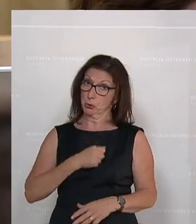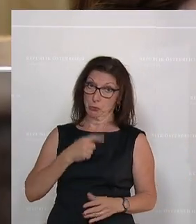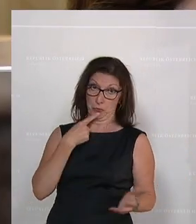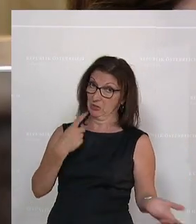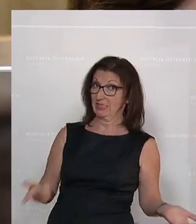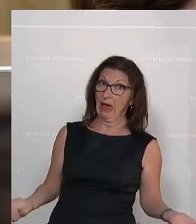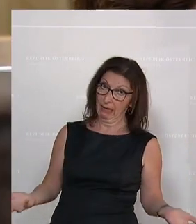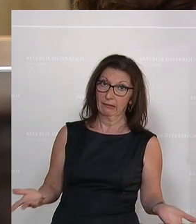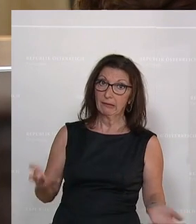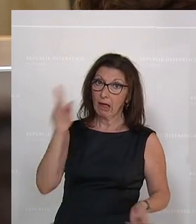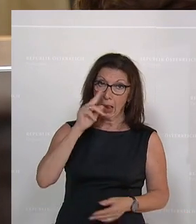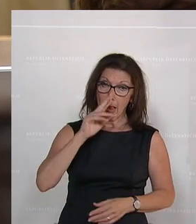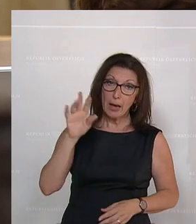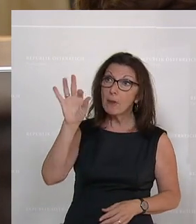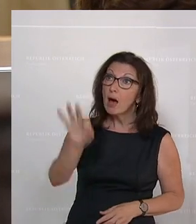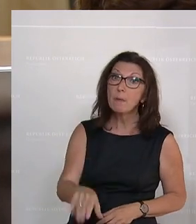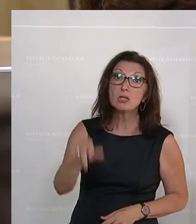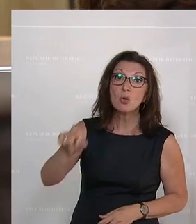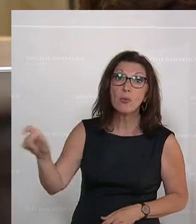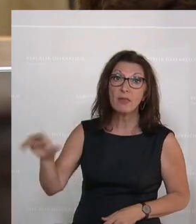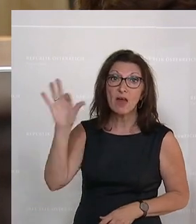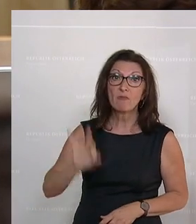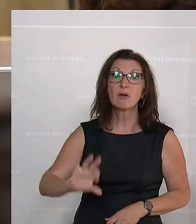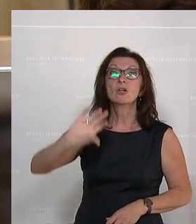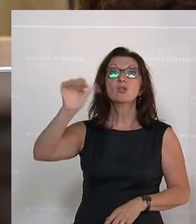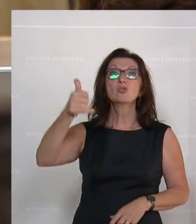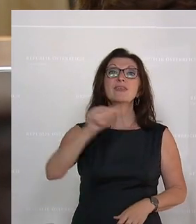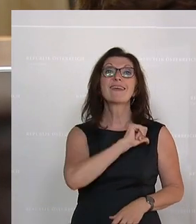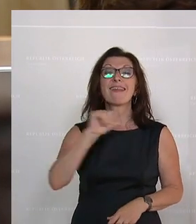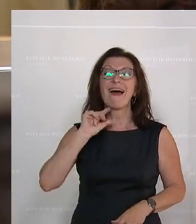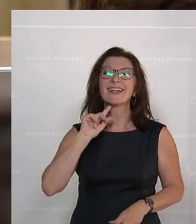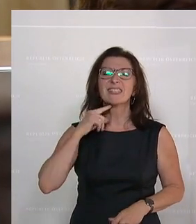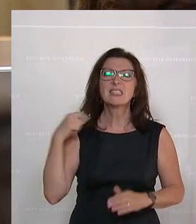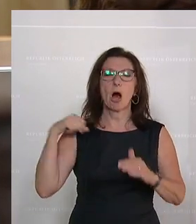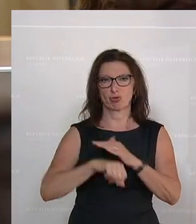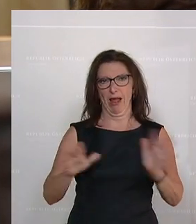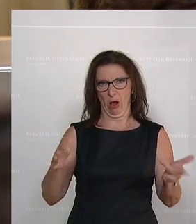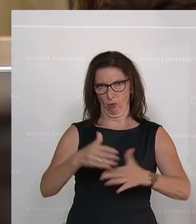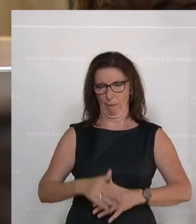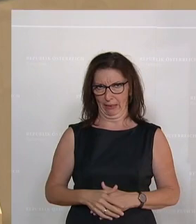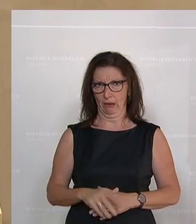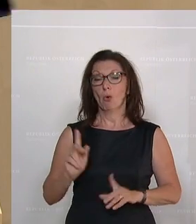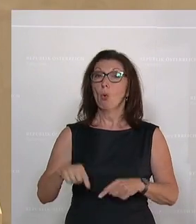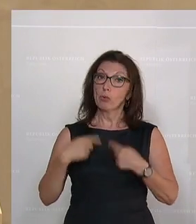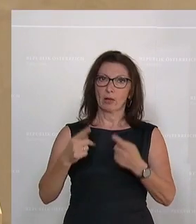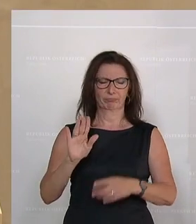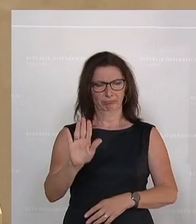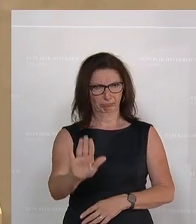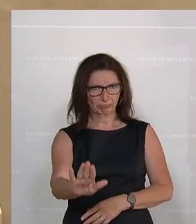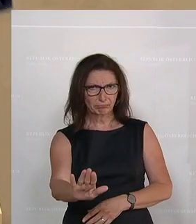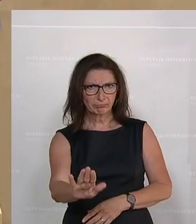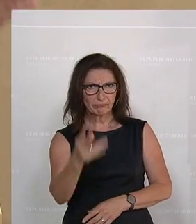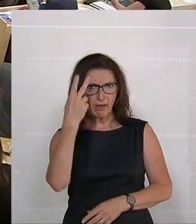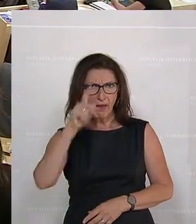kollegen der fpö dazu meinen eigenen songs der zam rama und dann reden wir gerne weiter ich habe gehört